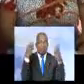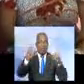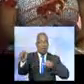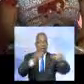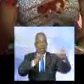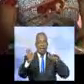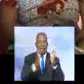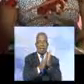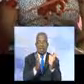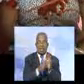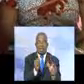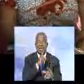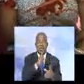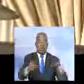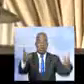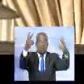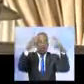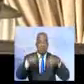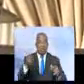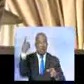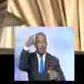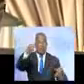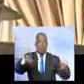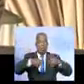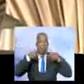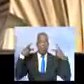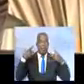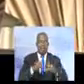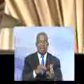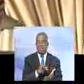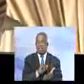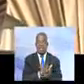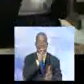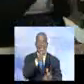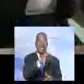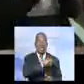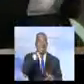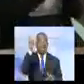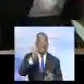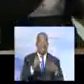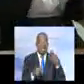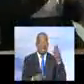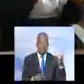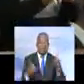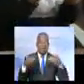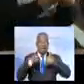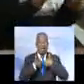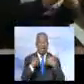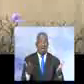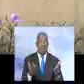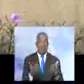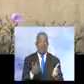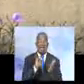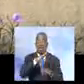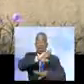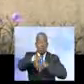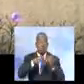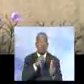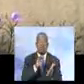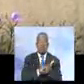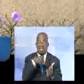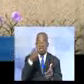réunis. Pour le pasteur de l'église, cette journée de prière est un acte sur lequel il faut s'appuyer pour acquérir des valeurs morales. L'école